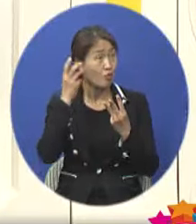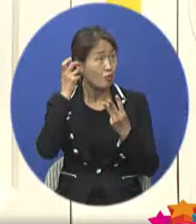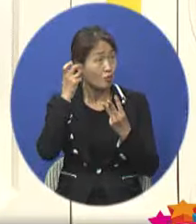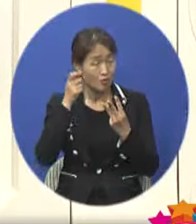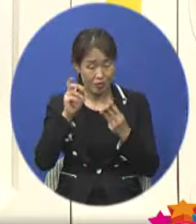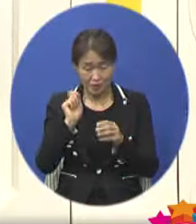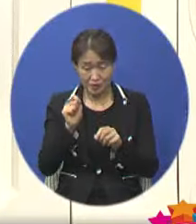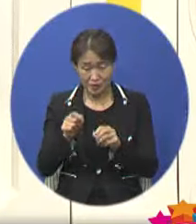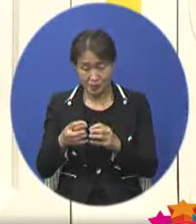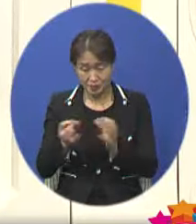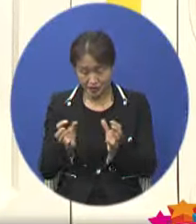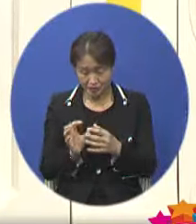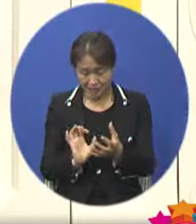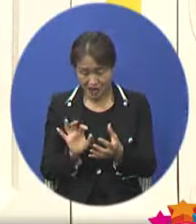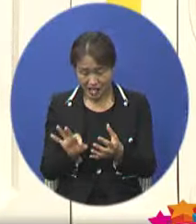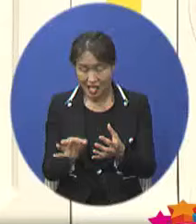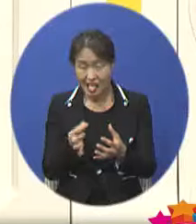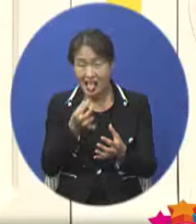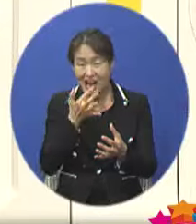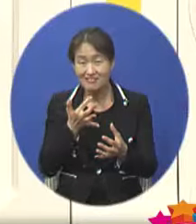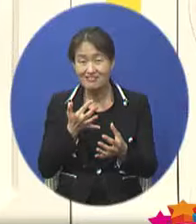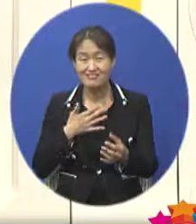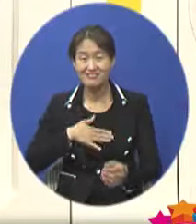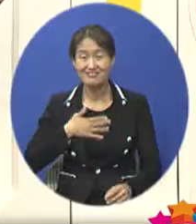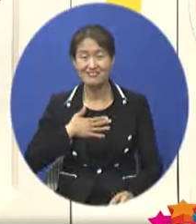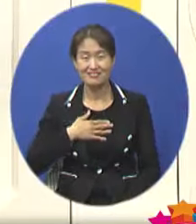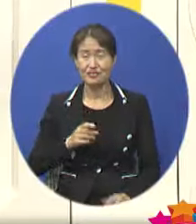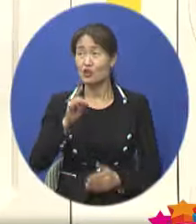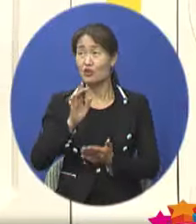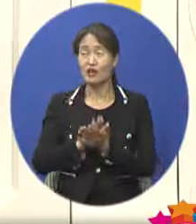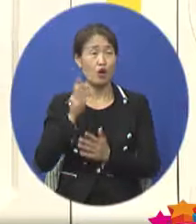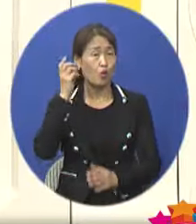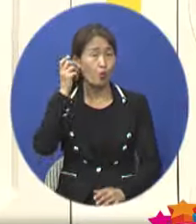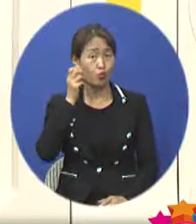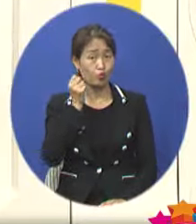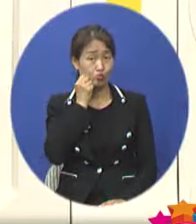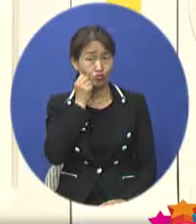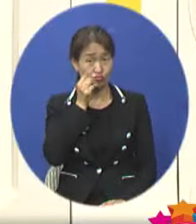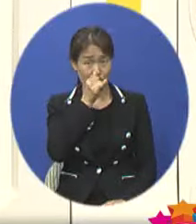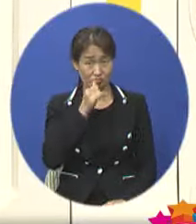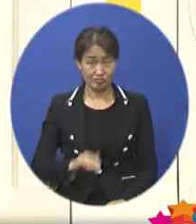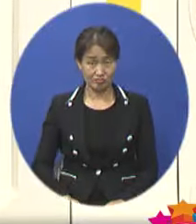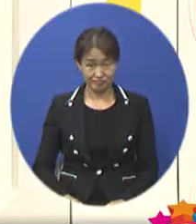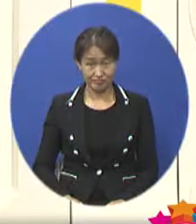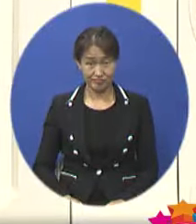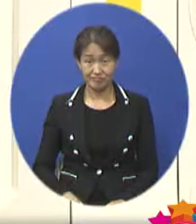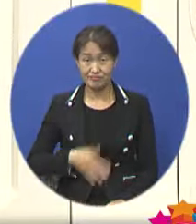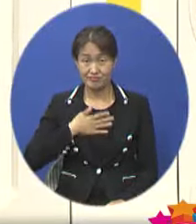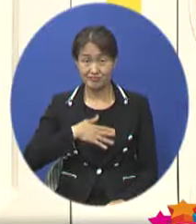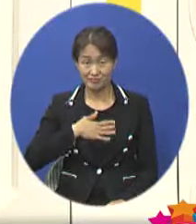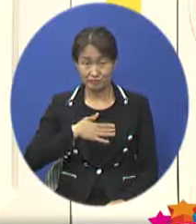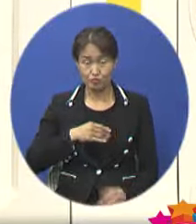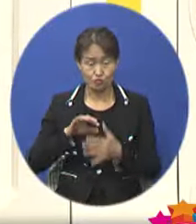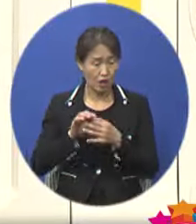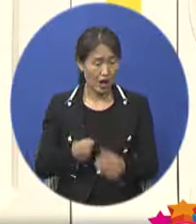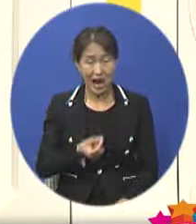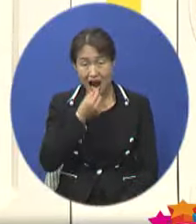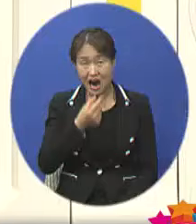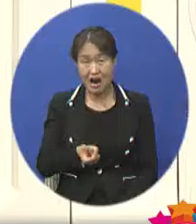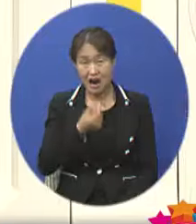갖다가 네. 천안 가면 호두 과자 있고 호두 과자 네, 그렇게 먹는 네. 것이지 그거 호두 또 이제 견과류로 많이 먹으면 그렇게